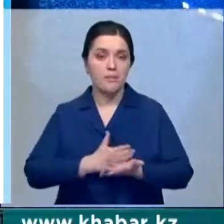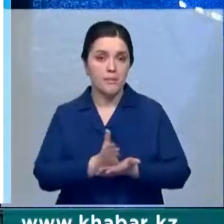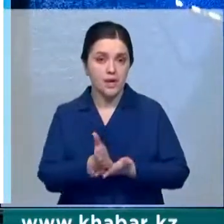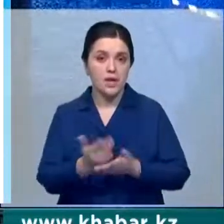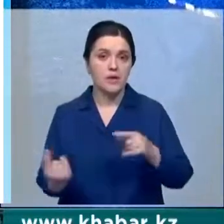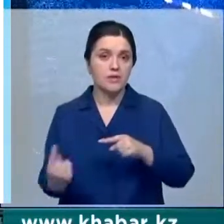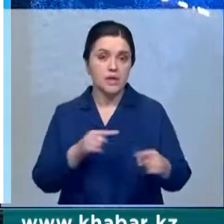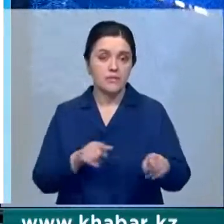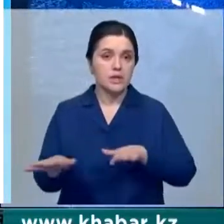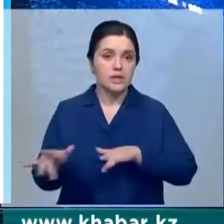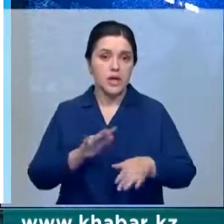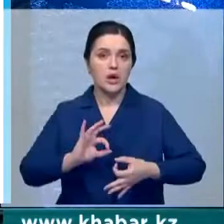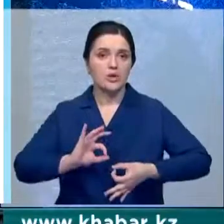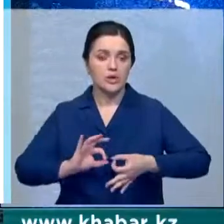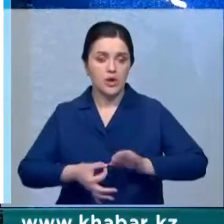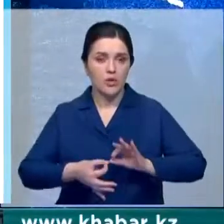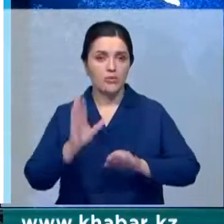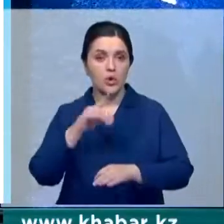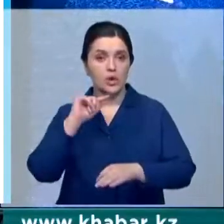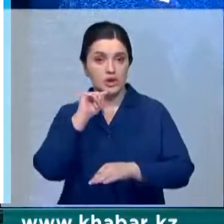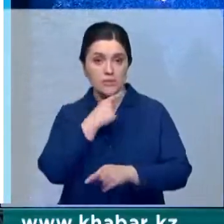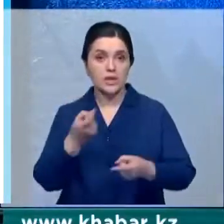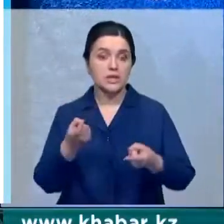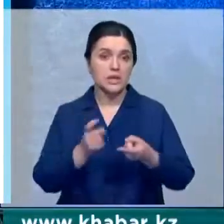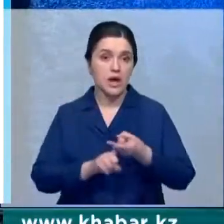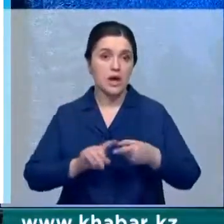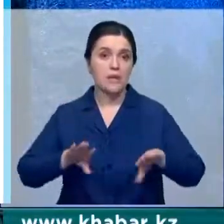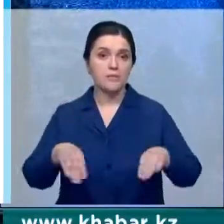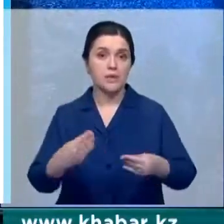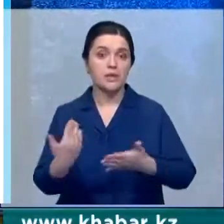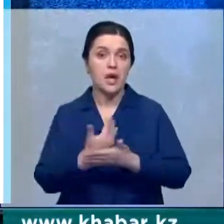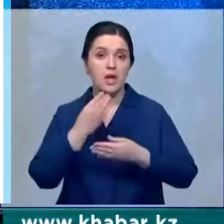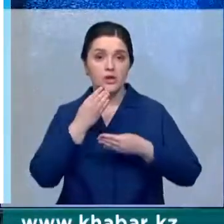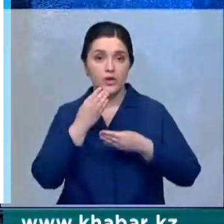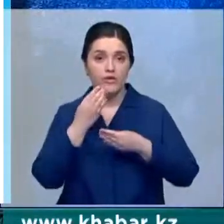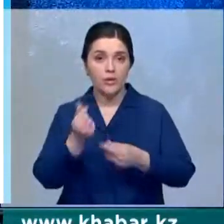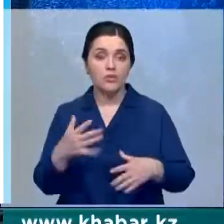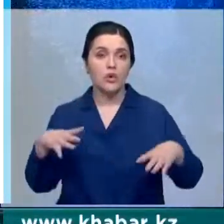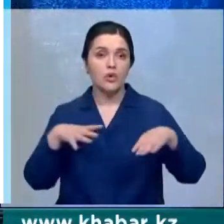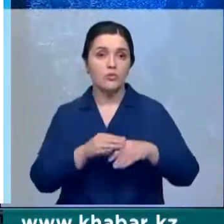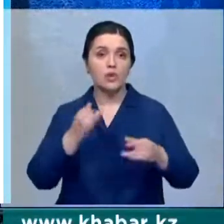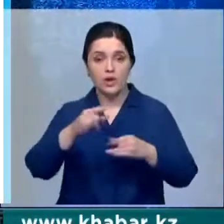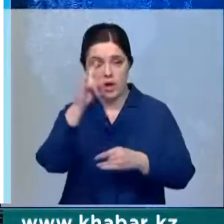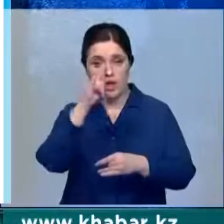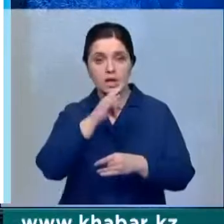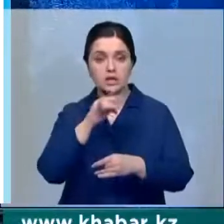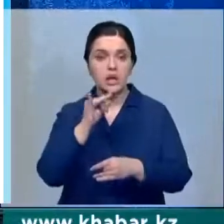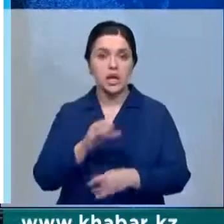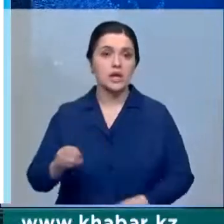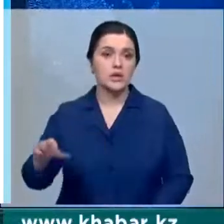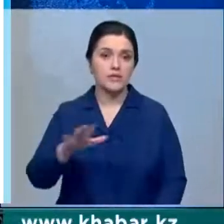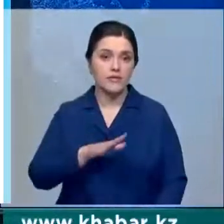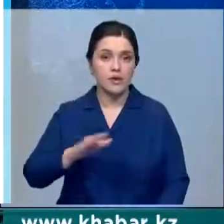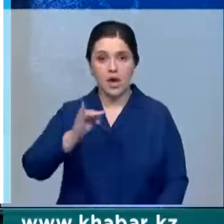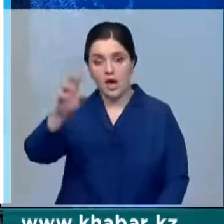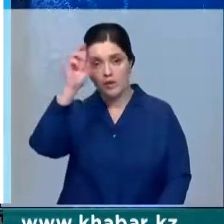расширению горизонтов политического взаимодействия и углублению экономических связей, придаст новый импульс комплексному диалогу. Диалогу Казахстана с